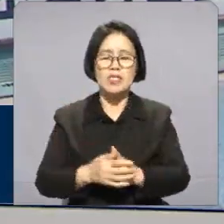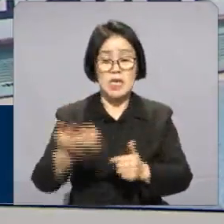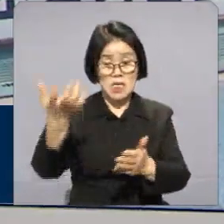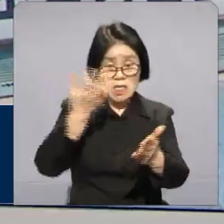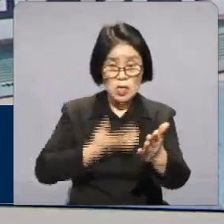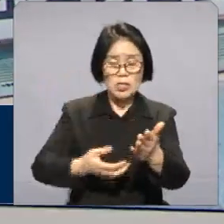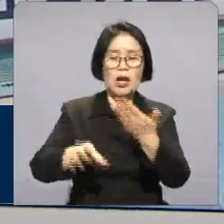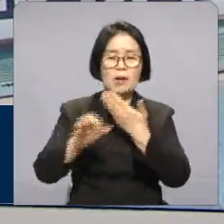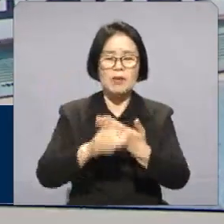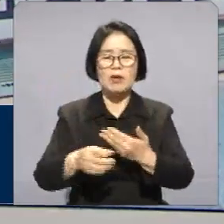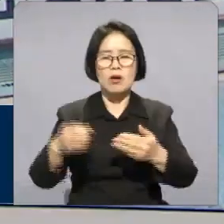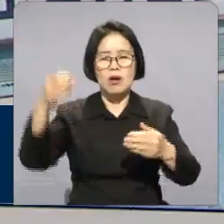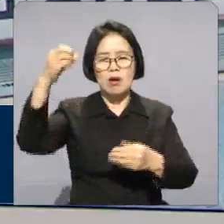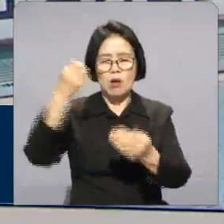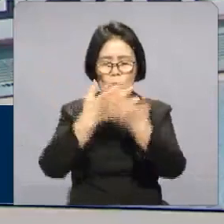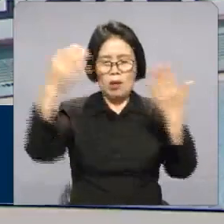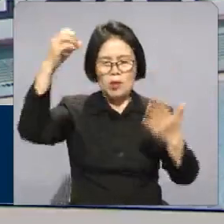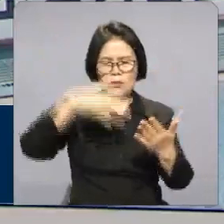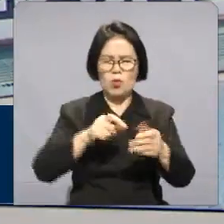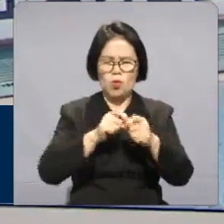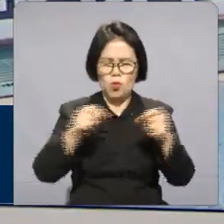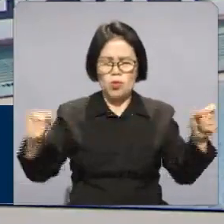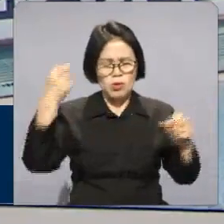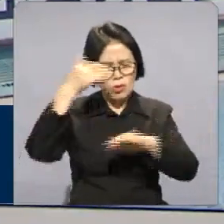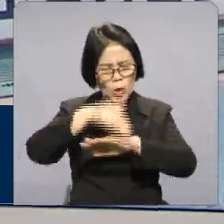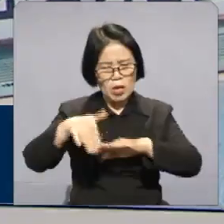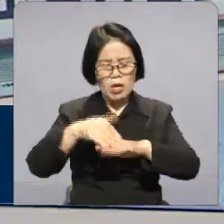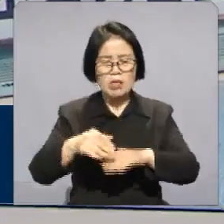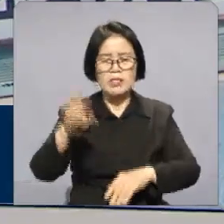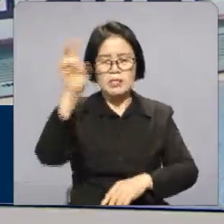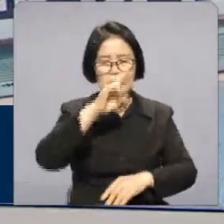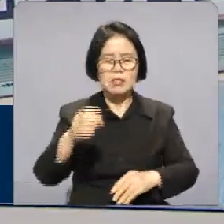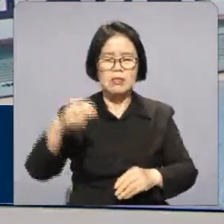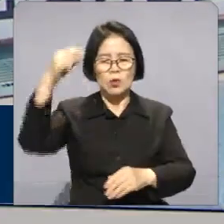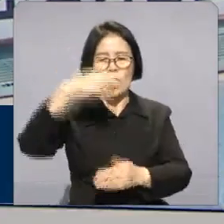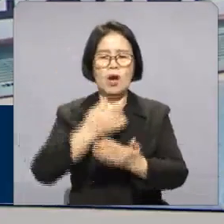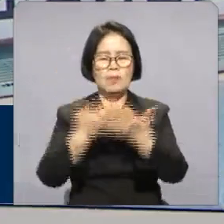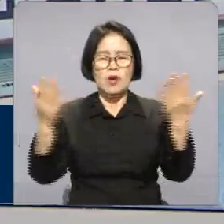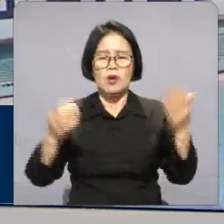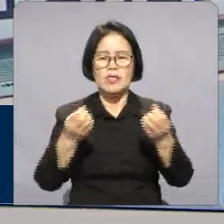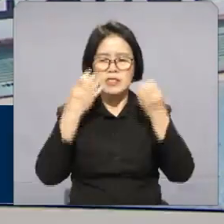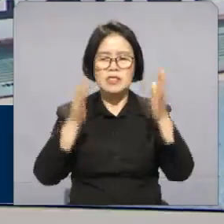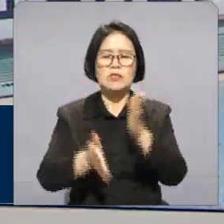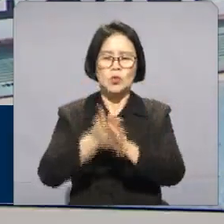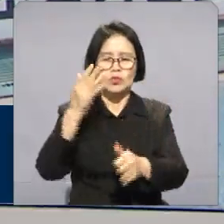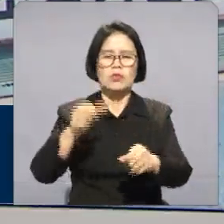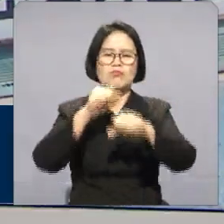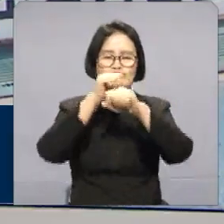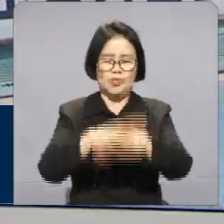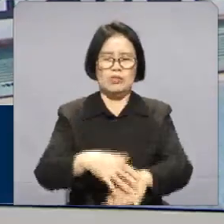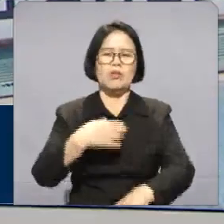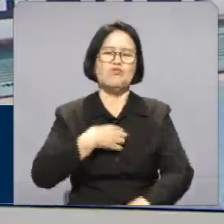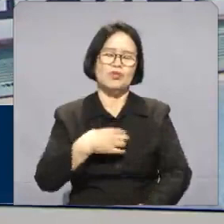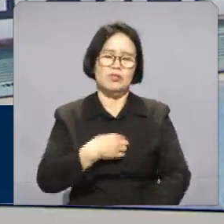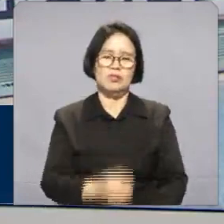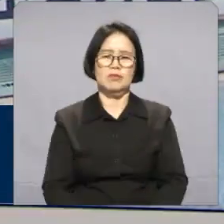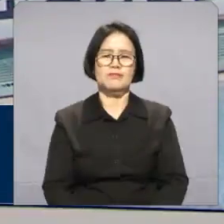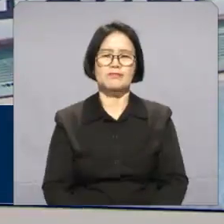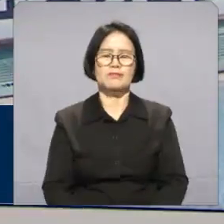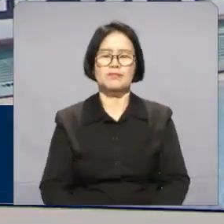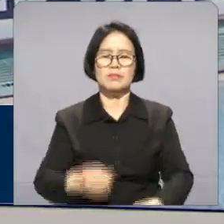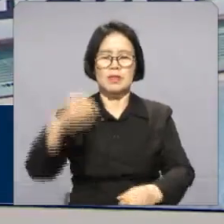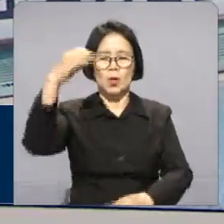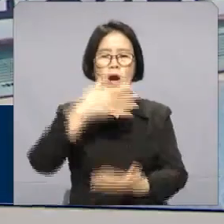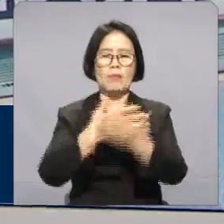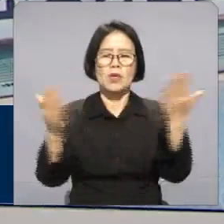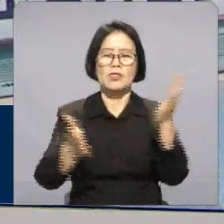이전하게 되면 광명시가 오랫동안 계획하던 시흥 광명신도시도 무산될 위기에 처해지는데요 박승원